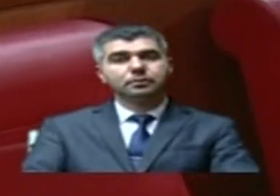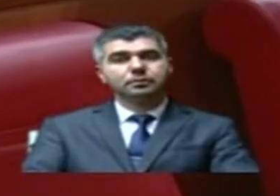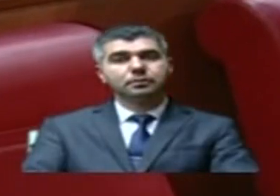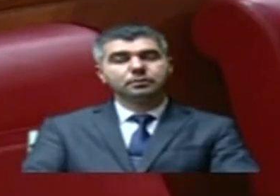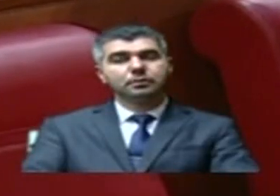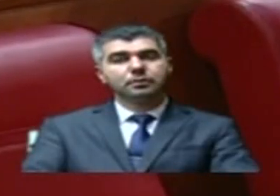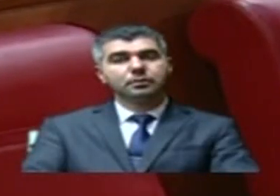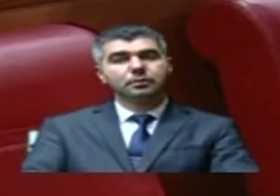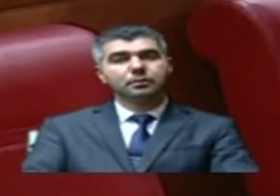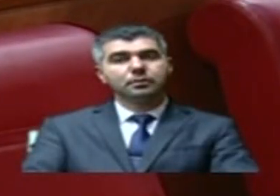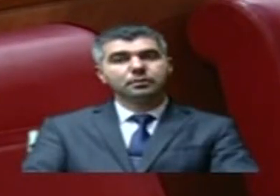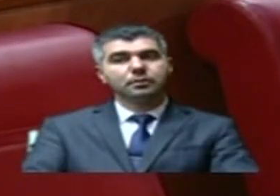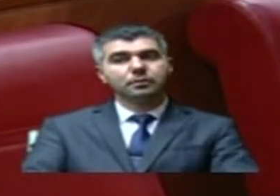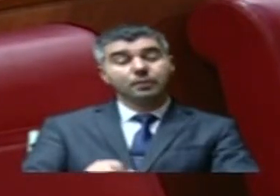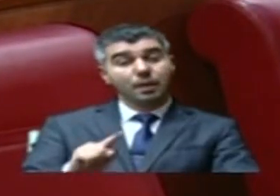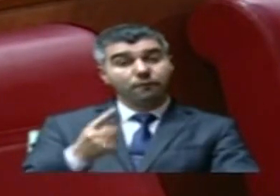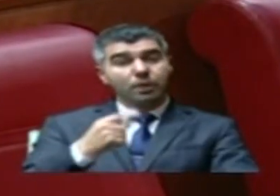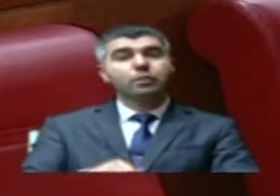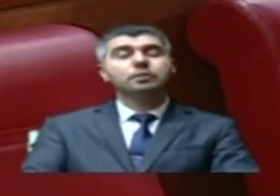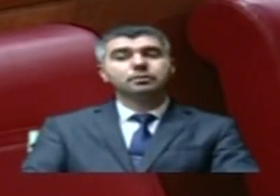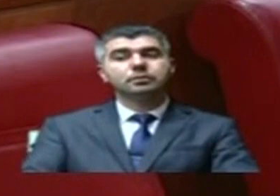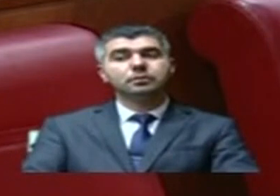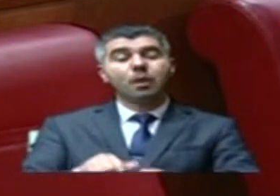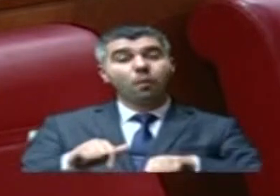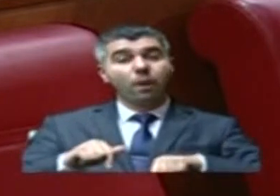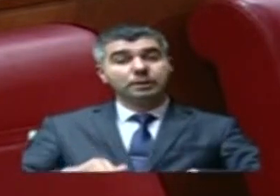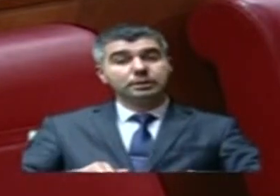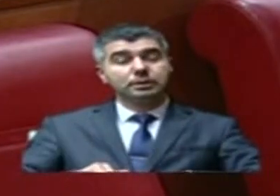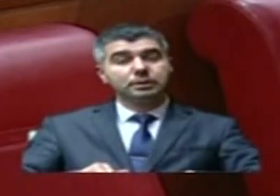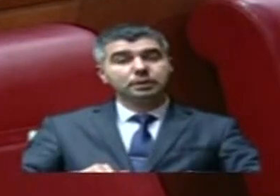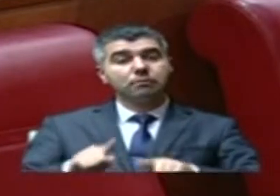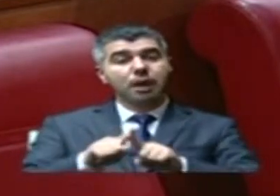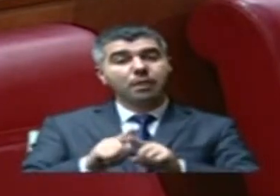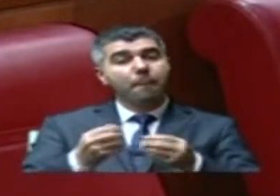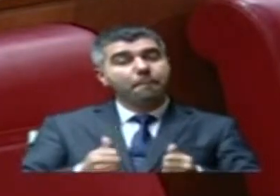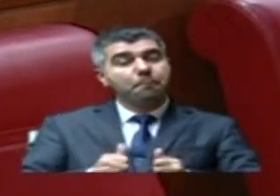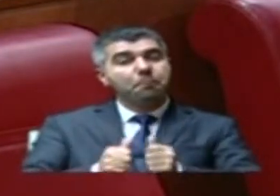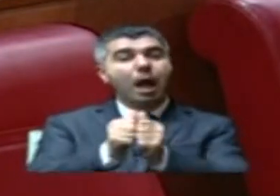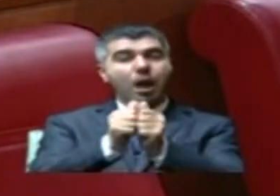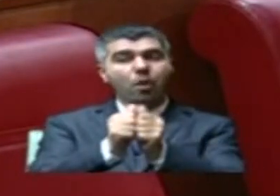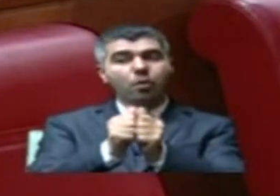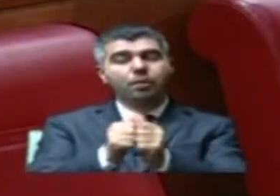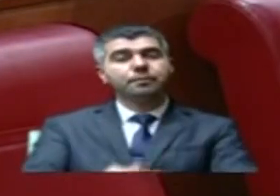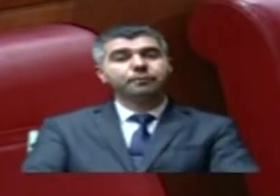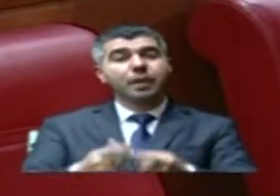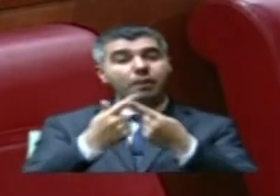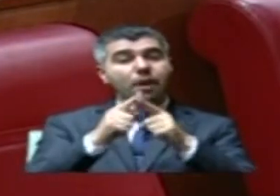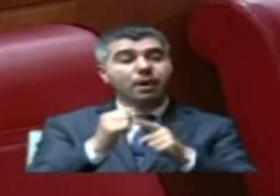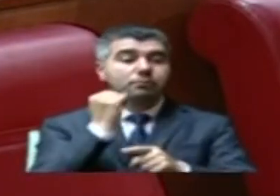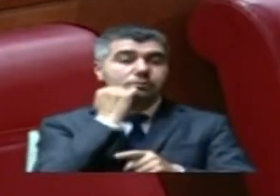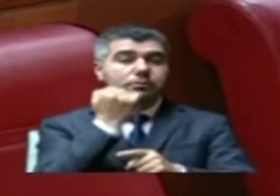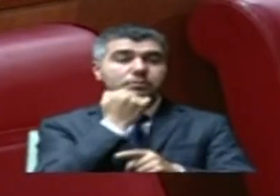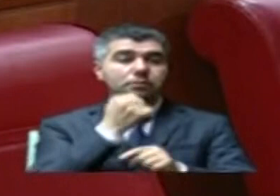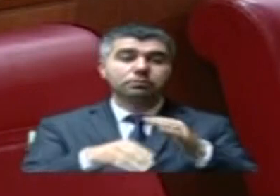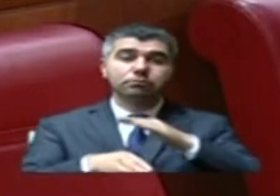أولا الوزير سيد الوزير في مهمة ارتبطت بالتوديع ديال واحد